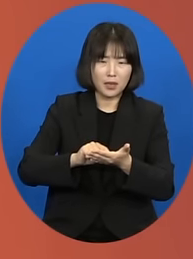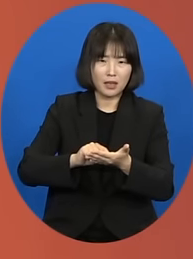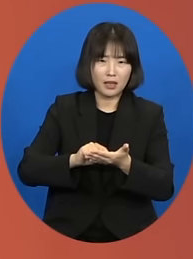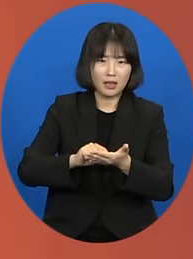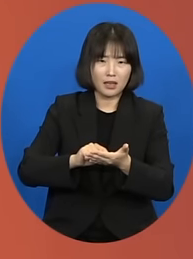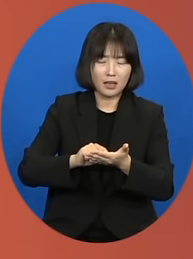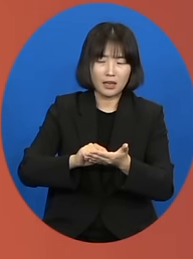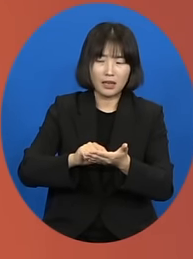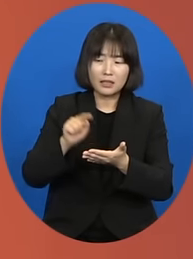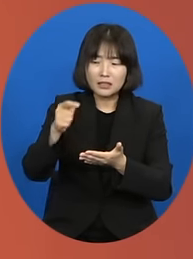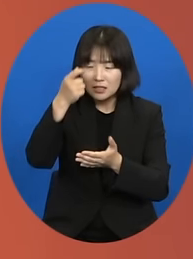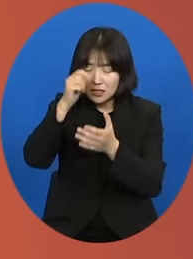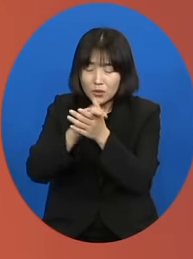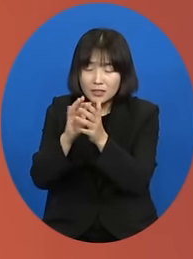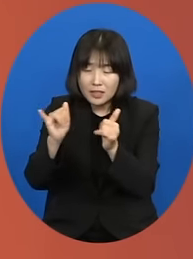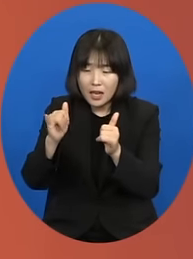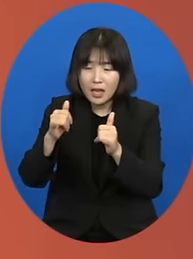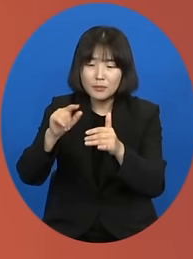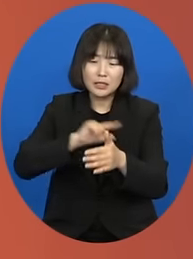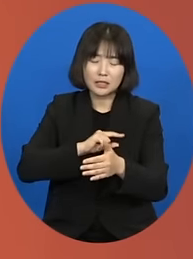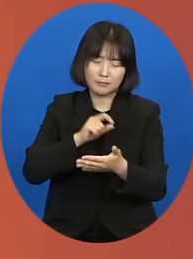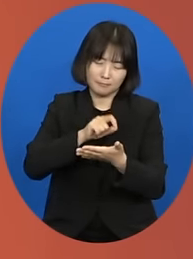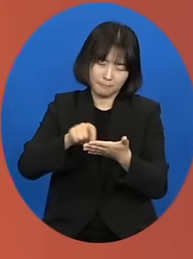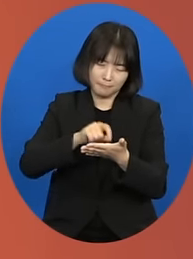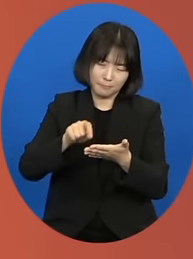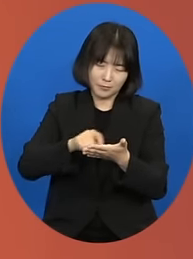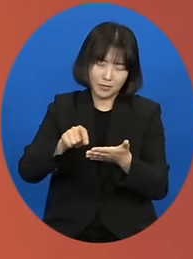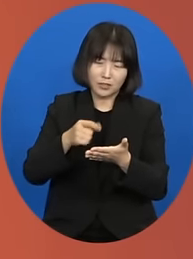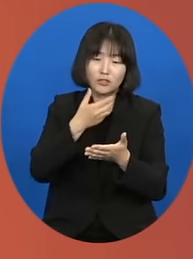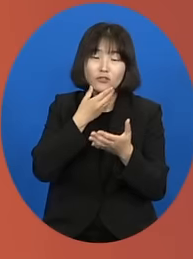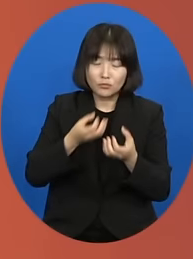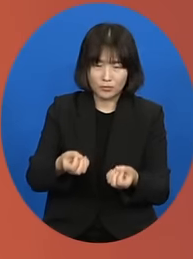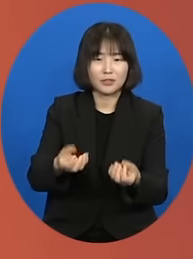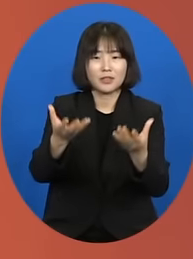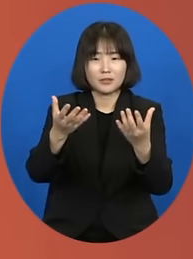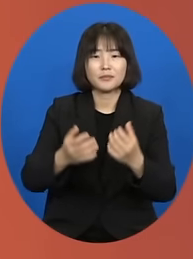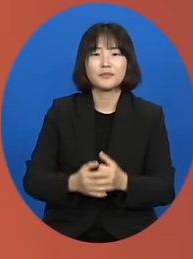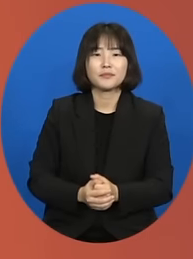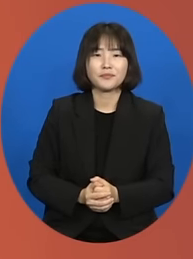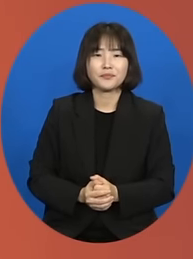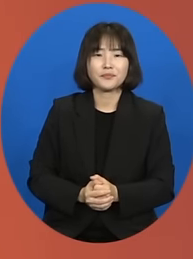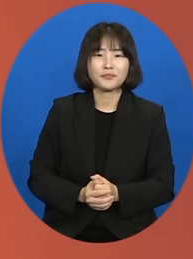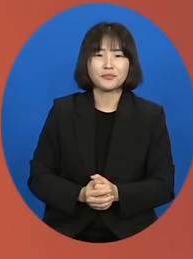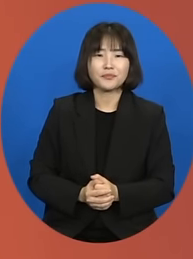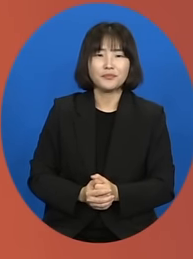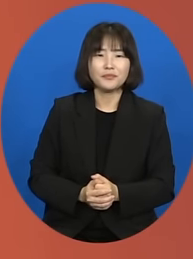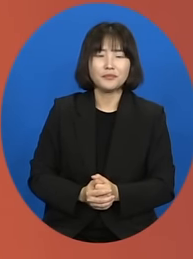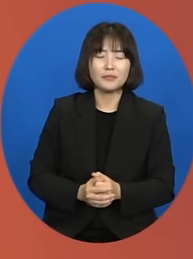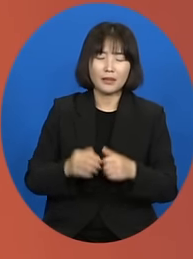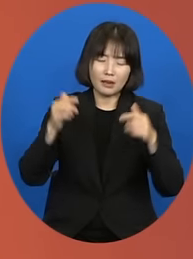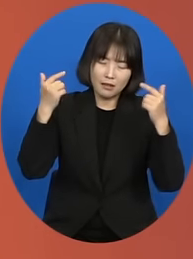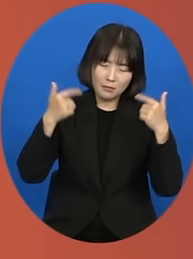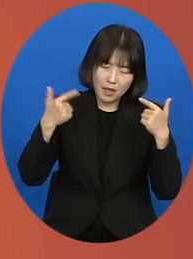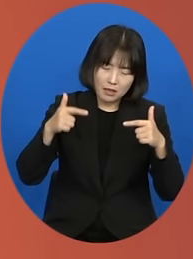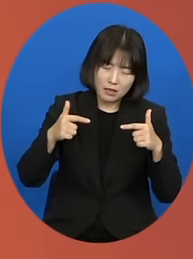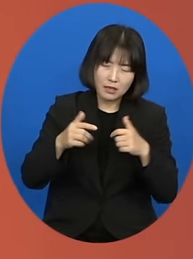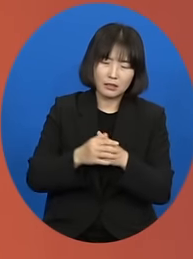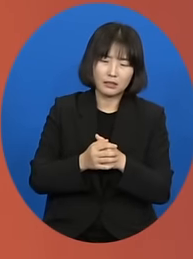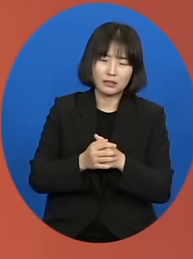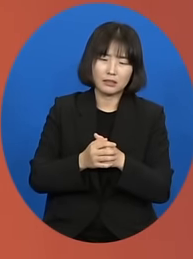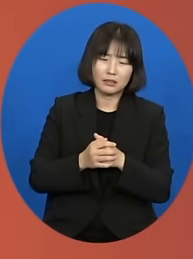이름으로 축복합니다. 자, 동네 입구에서 날마다 그렇게 아들을 기다리는 아버지의 모습을 동네 사람들이